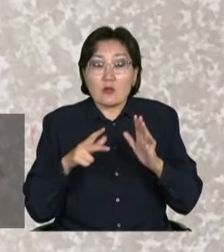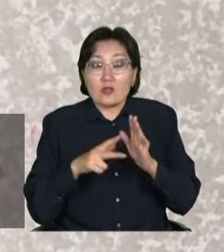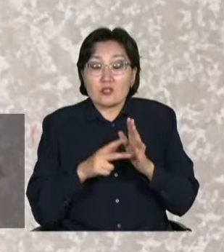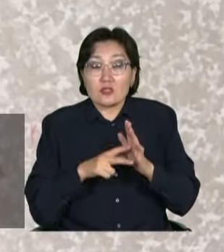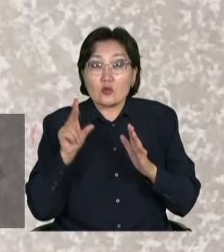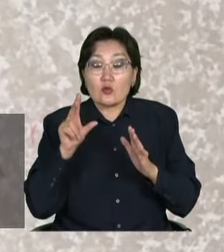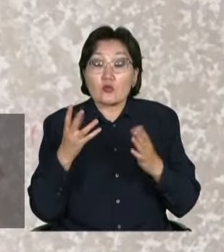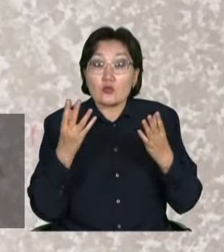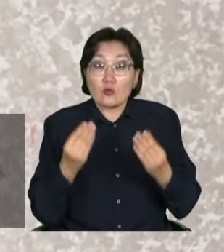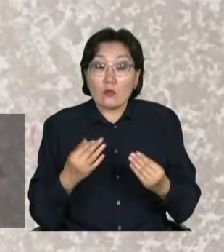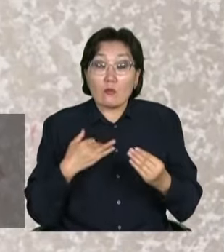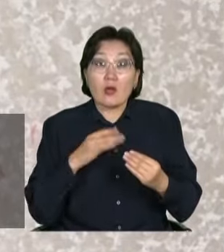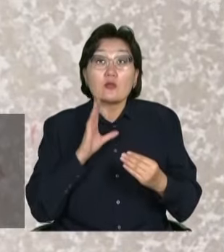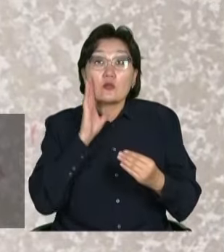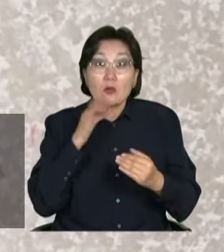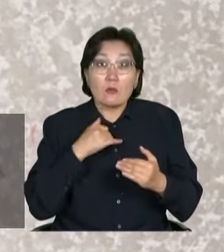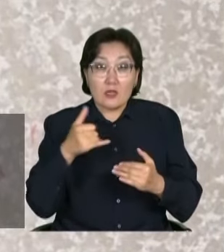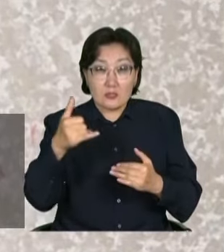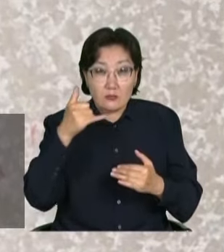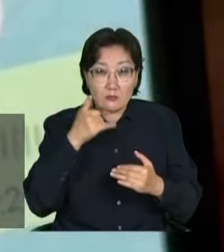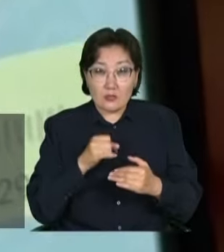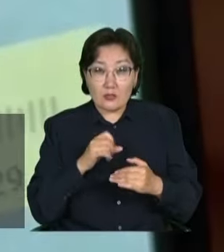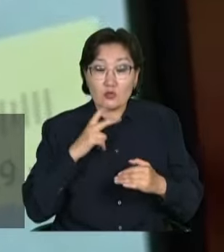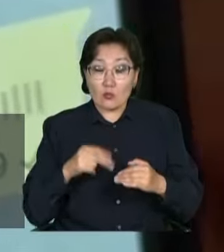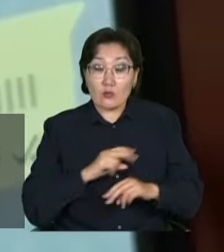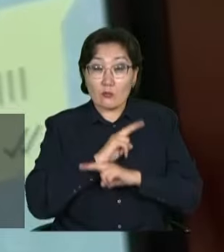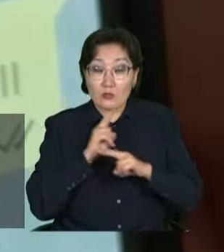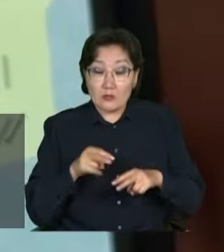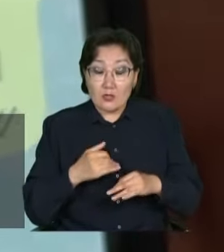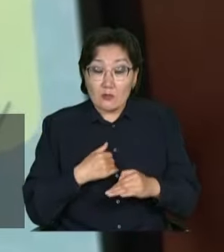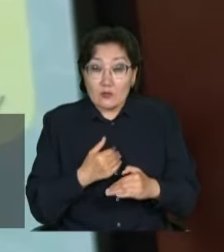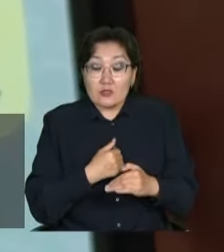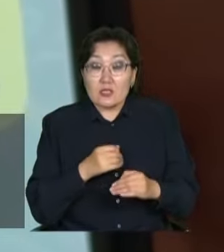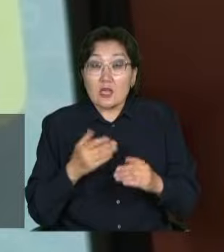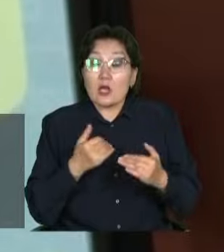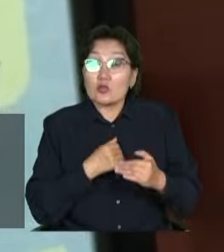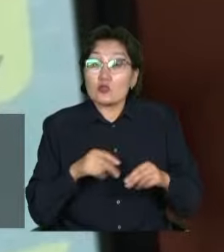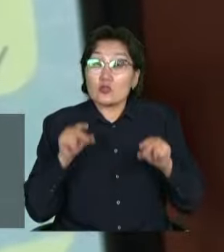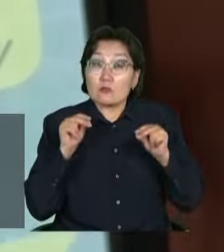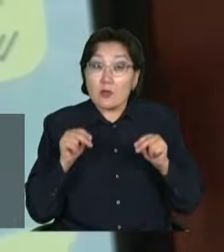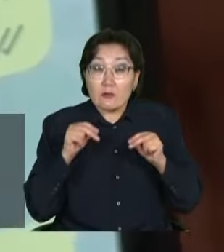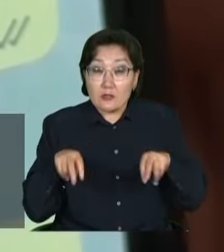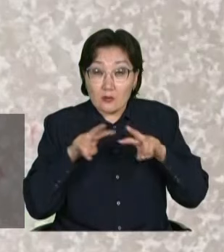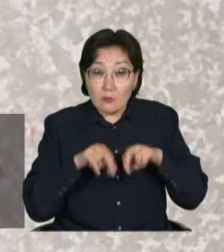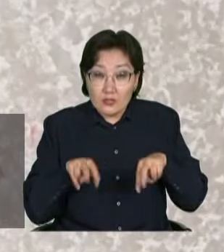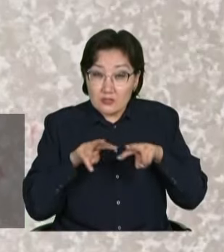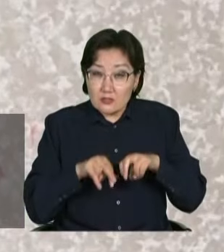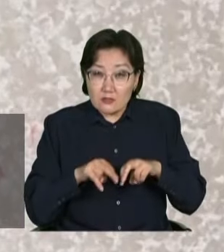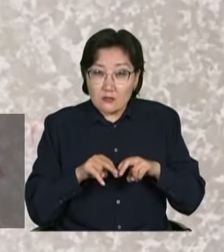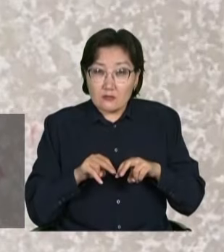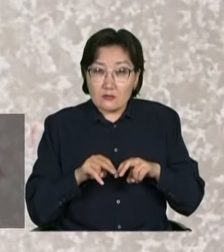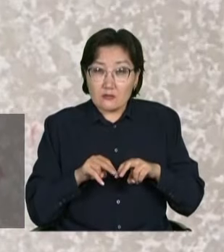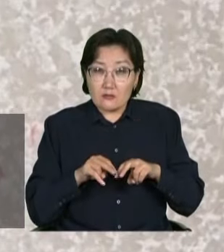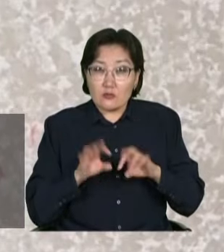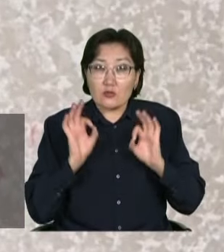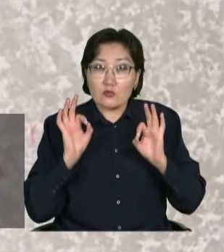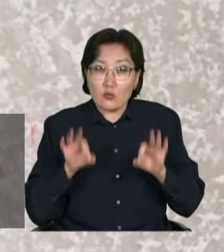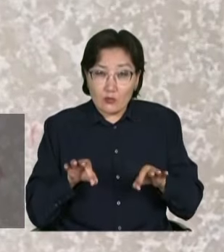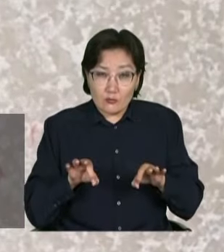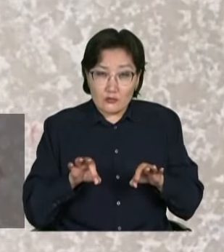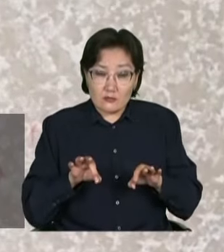звондады. Қайт деп қыз. Я хочу вопрос о справедливости. Следствие не болды, дұрыстап